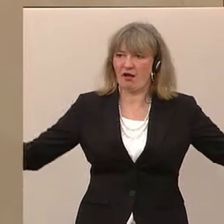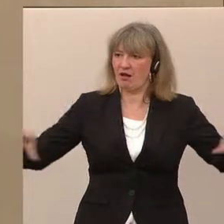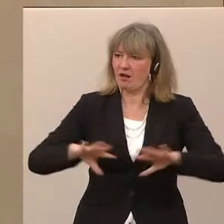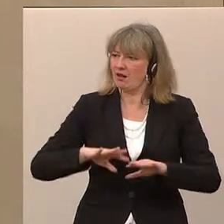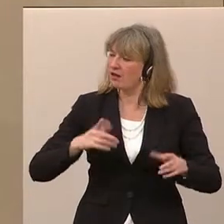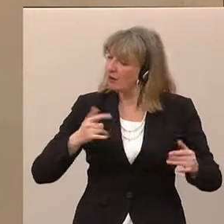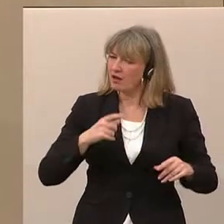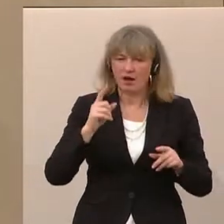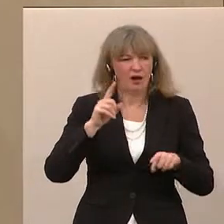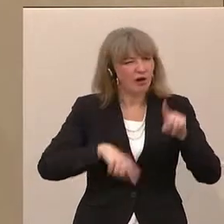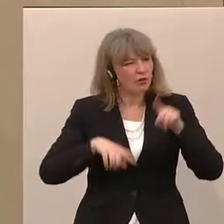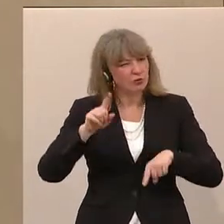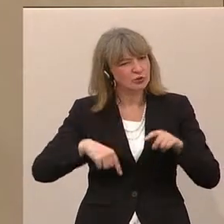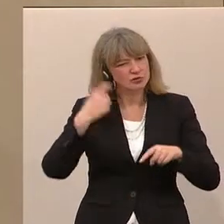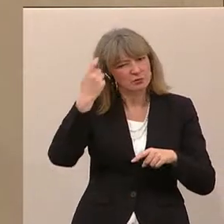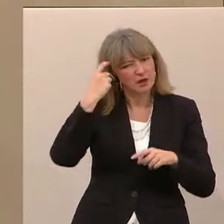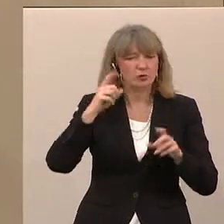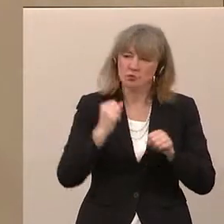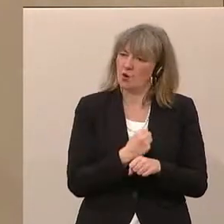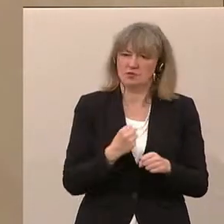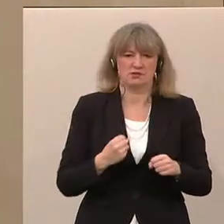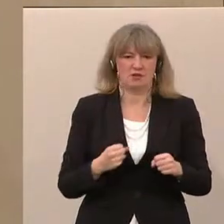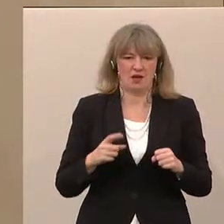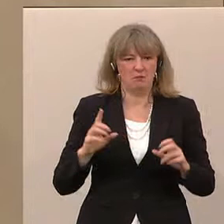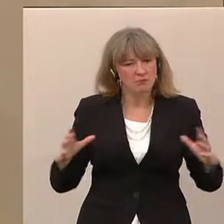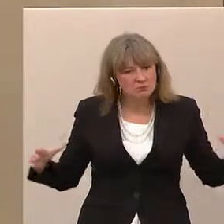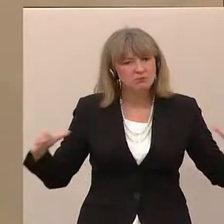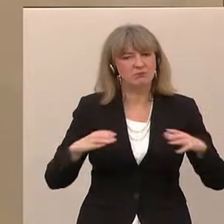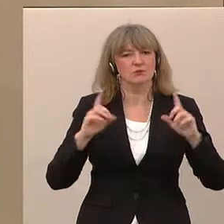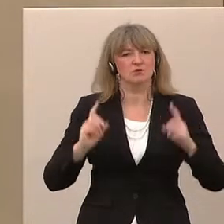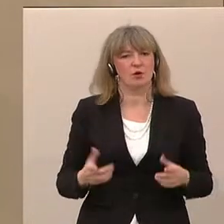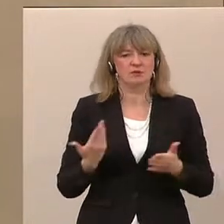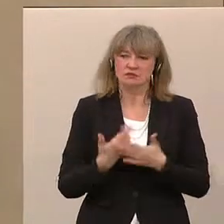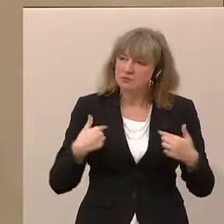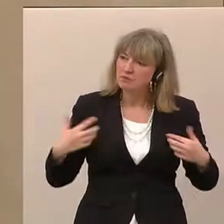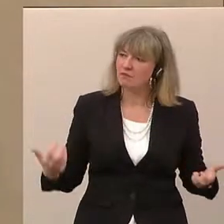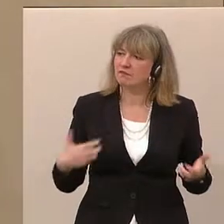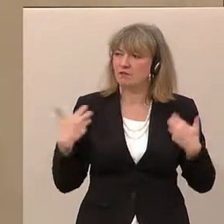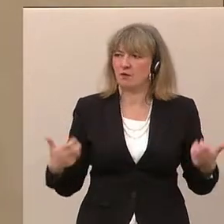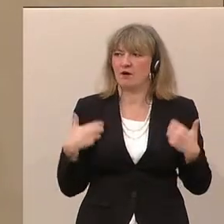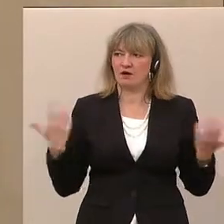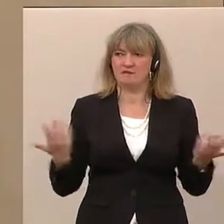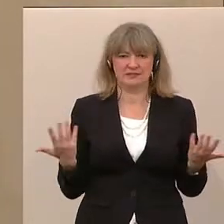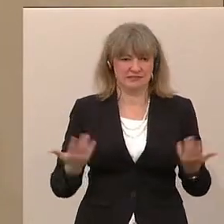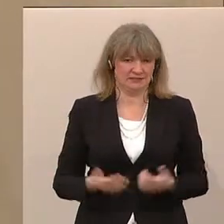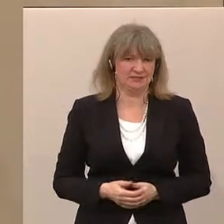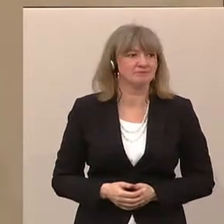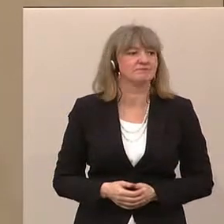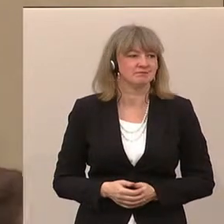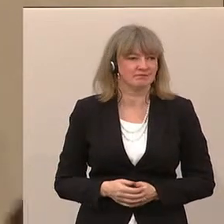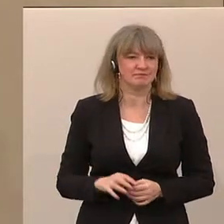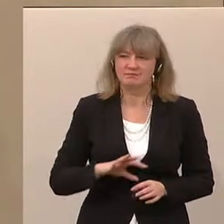inhaltlichen Unterschieden, die uns auch ausmachen. Und ganz besonders freut es mich daher natürlich auch, alle